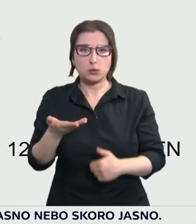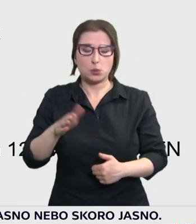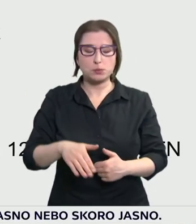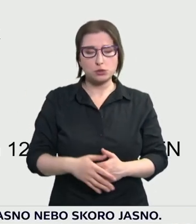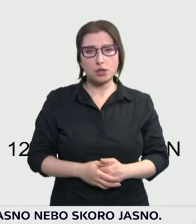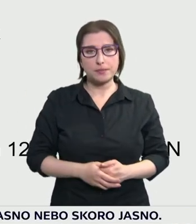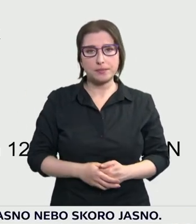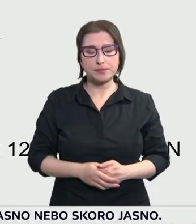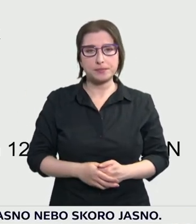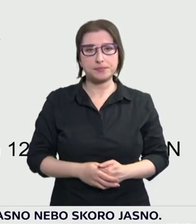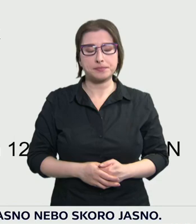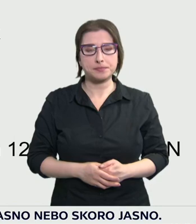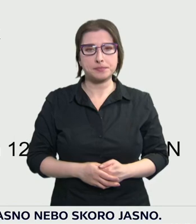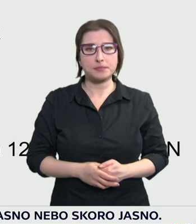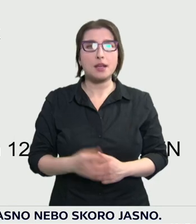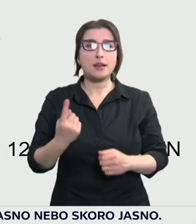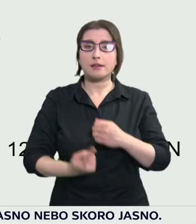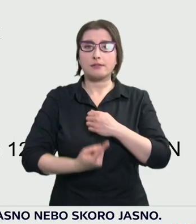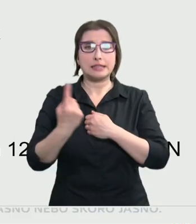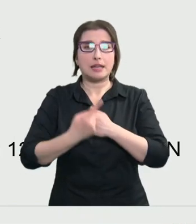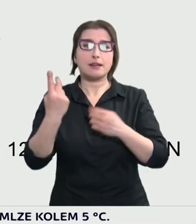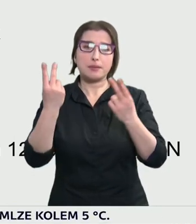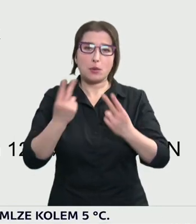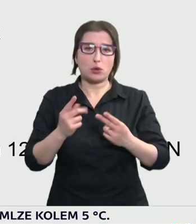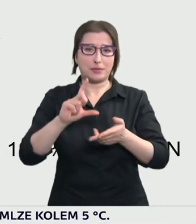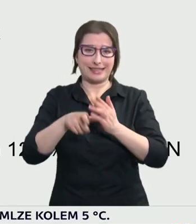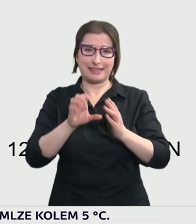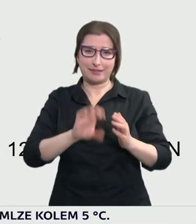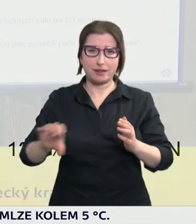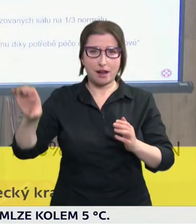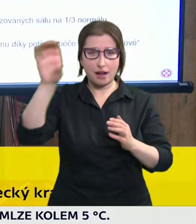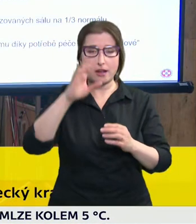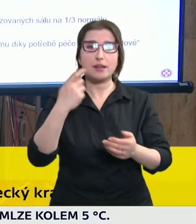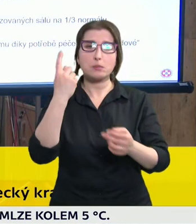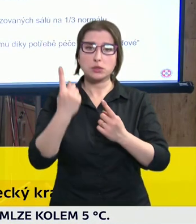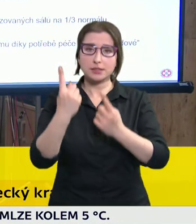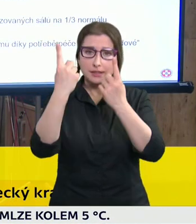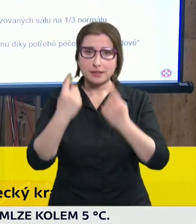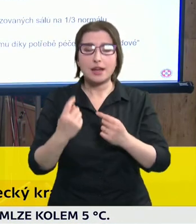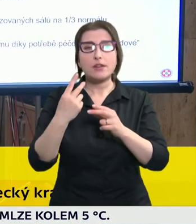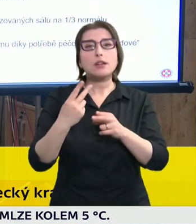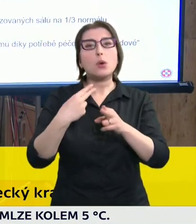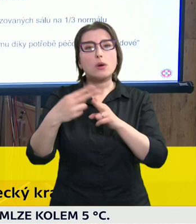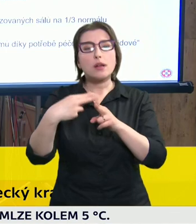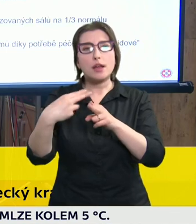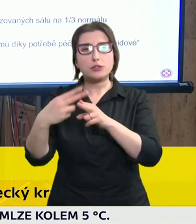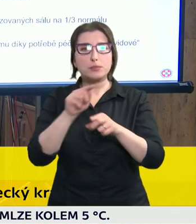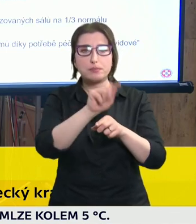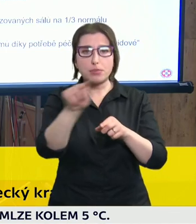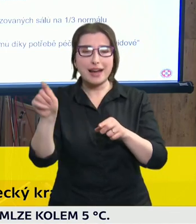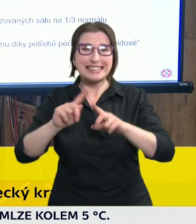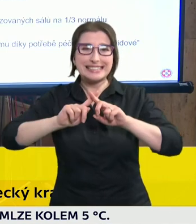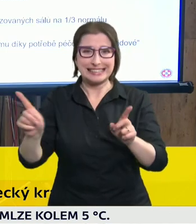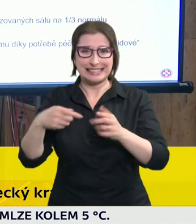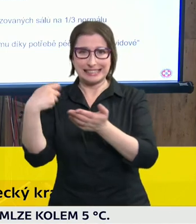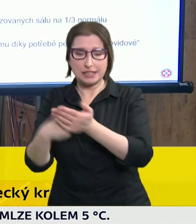Ty důsledky jsou stejné jako v jiných regionech. Pozastavení činnosti řady lůžkových stanic, omezení ambulantní